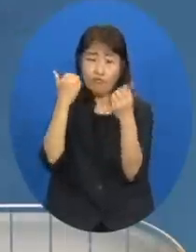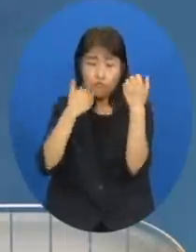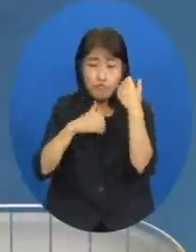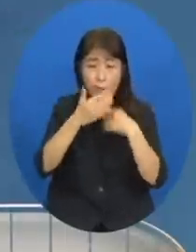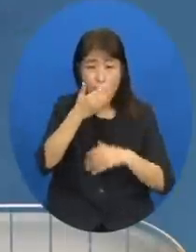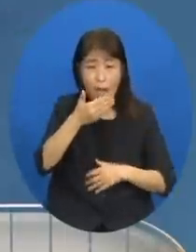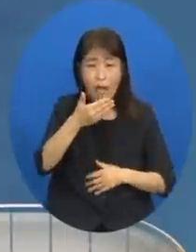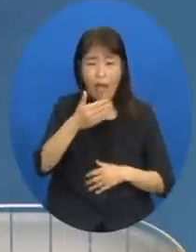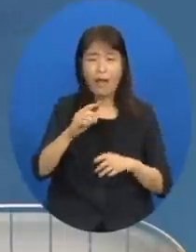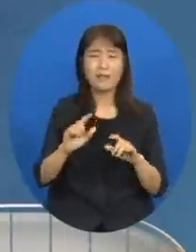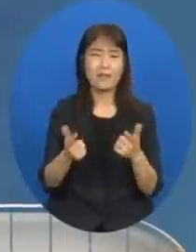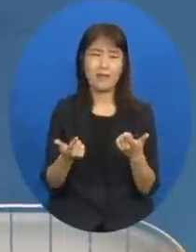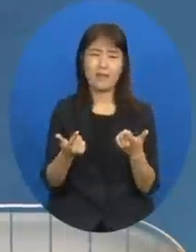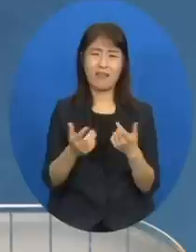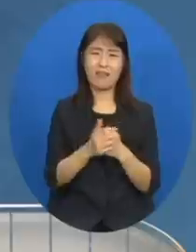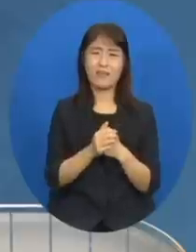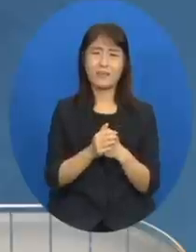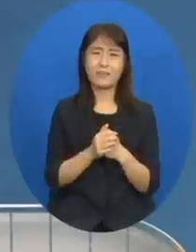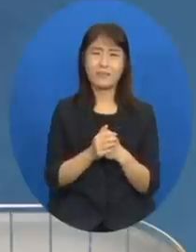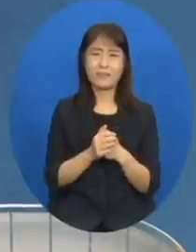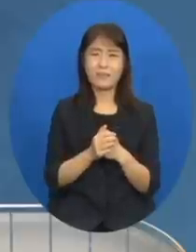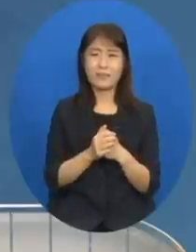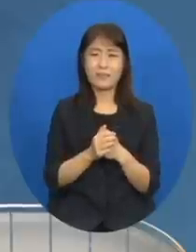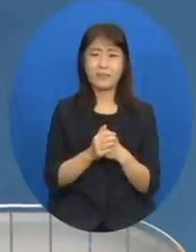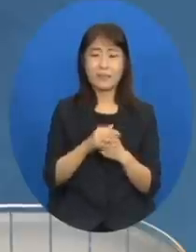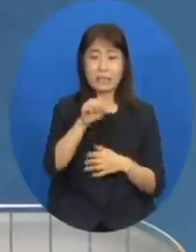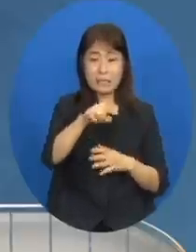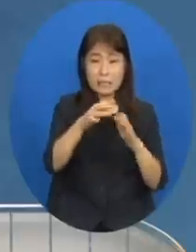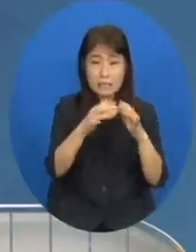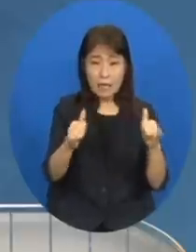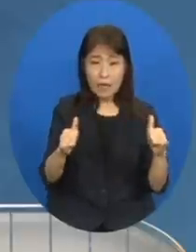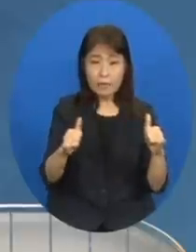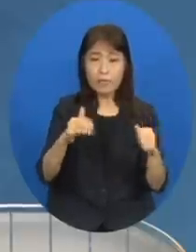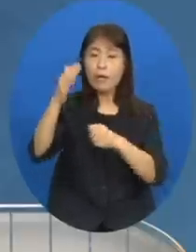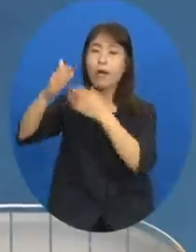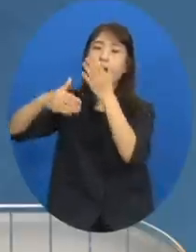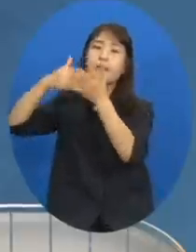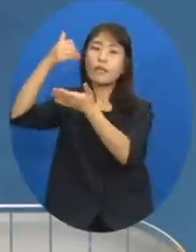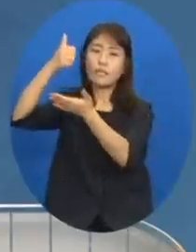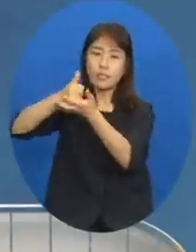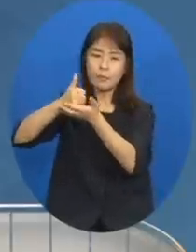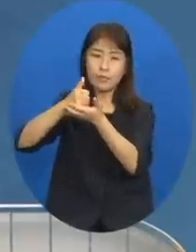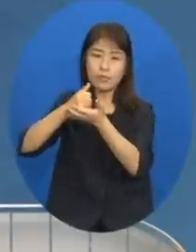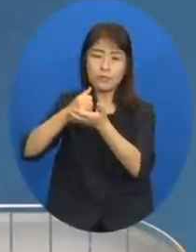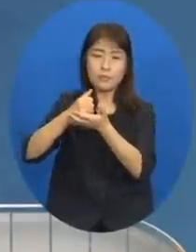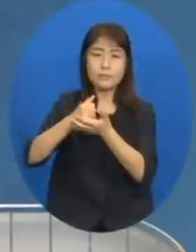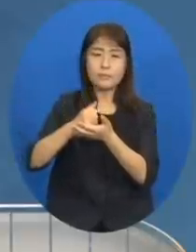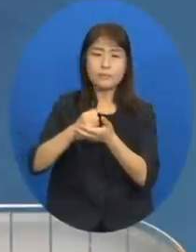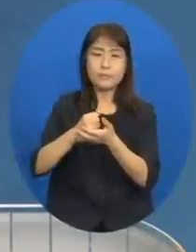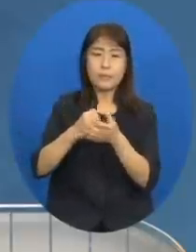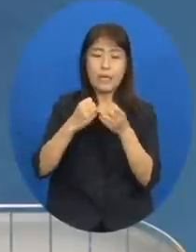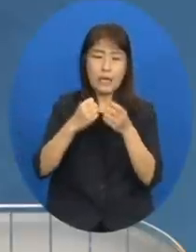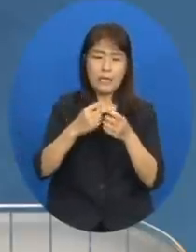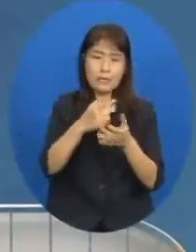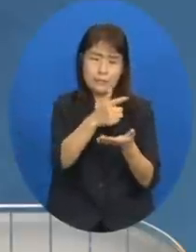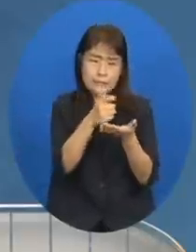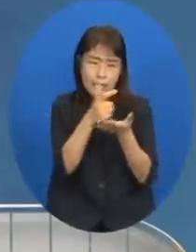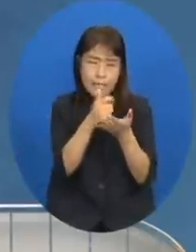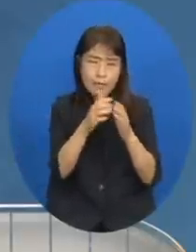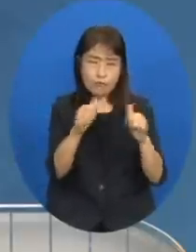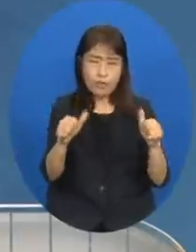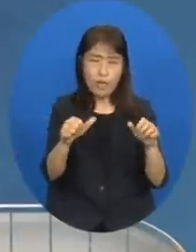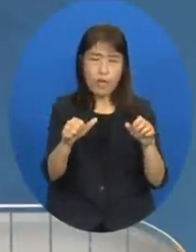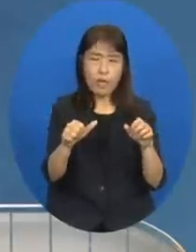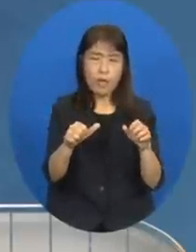아닙니다 그 사람을 하나님께서는 사냥꾼의 덫에서 빼내 주시고